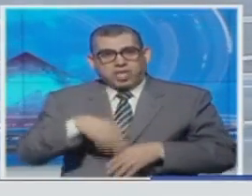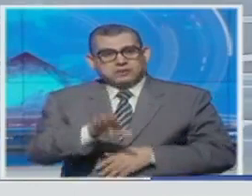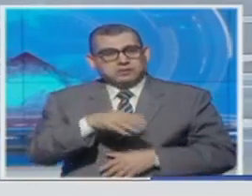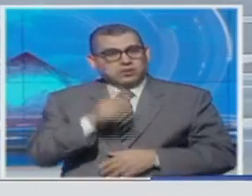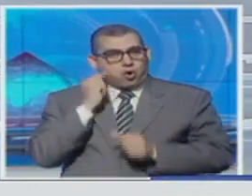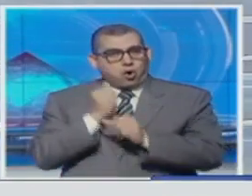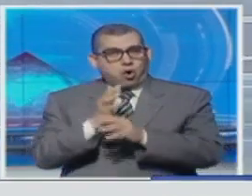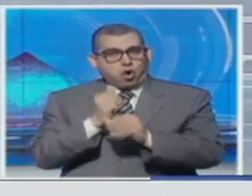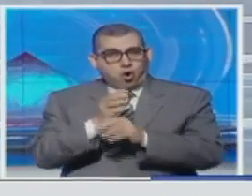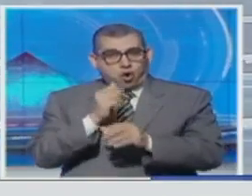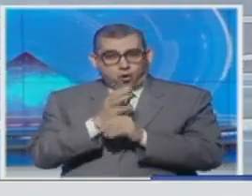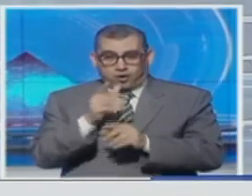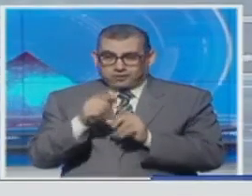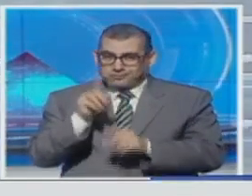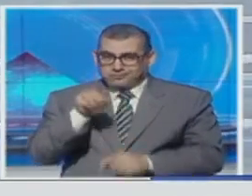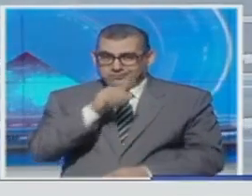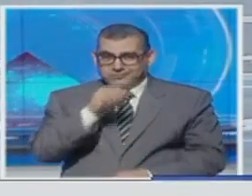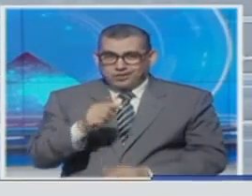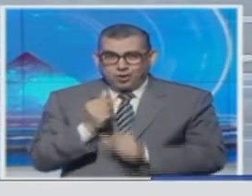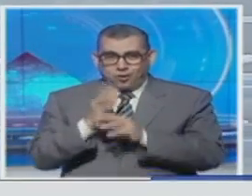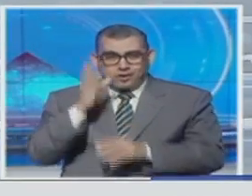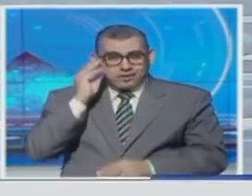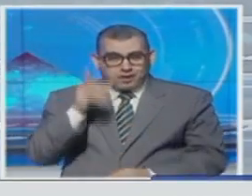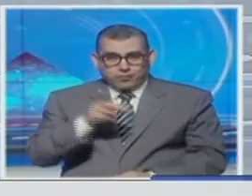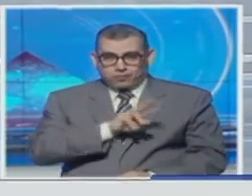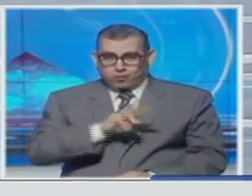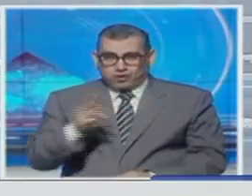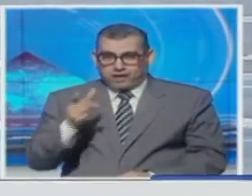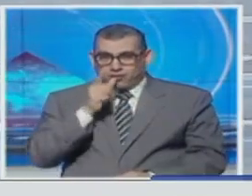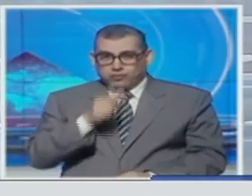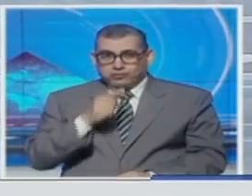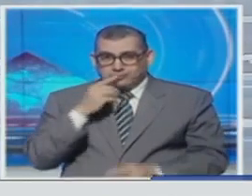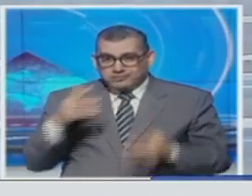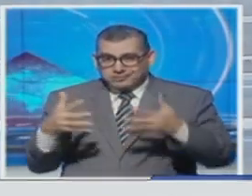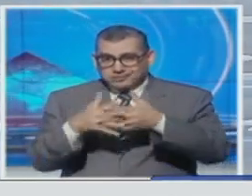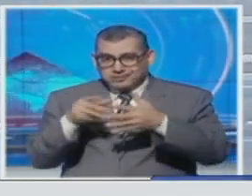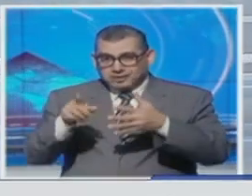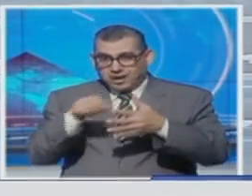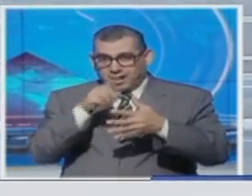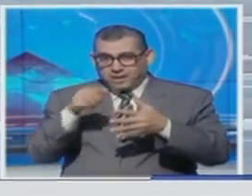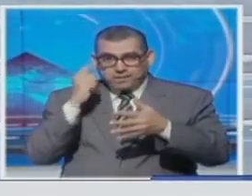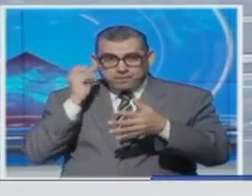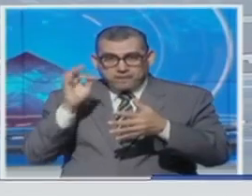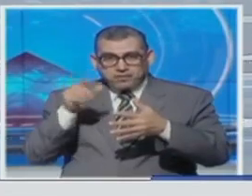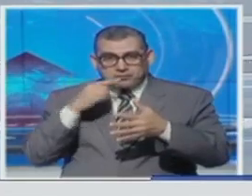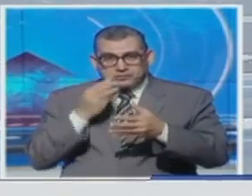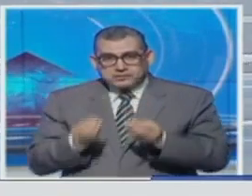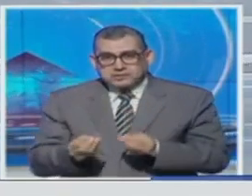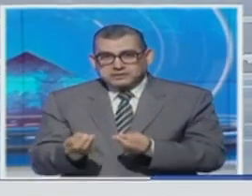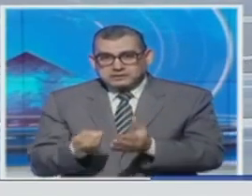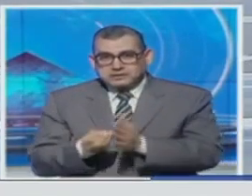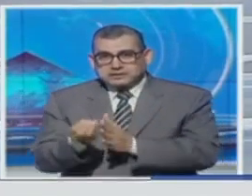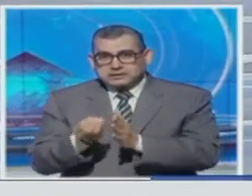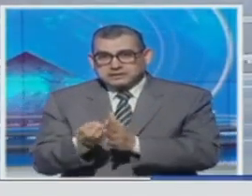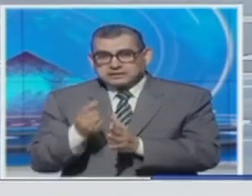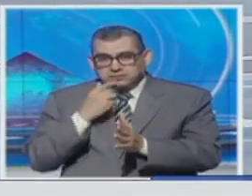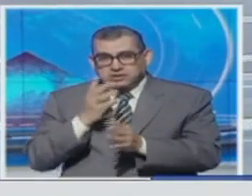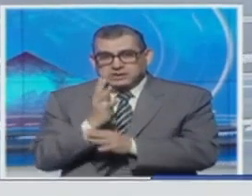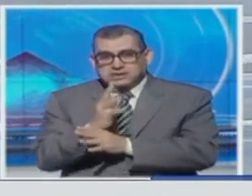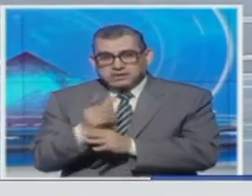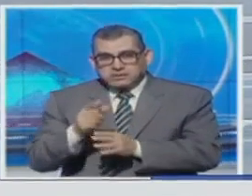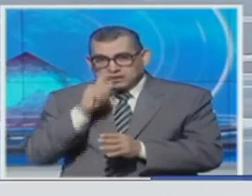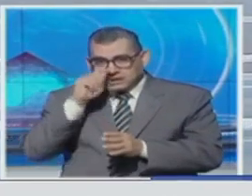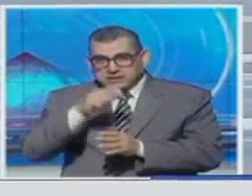يدخل في باب حرية الرأي والتعبير والتسامح، وأن الخلط بين هذه المفاهيم يغذي دائرة التطرف والعنف من